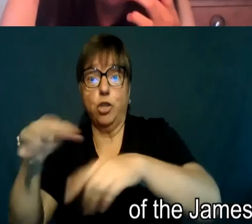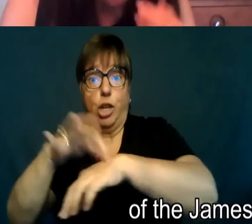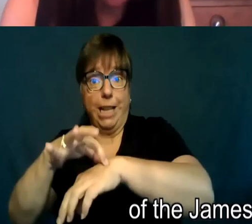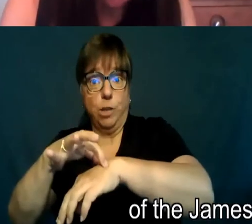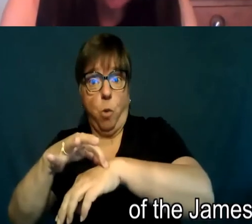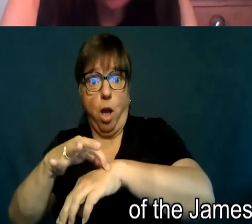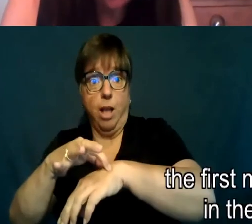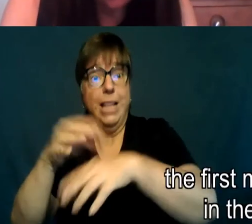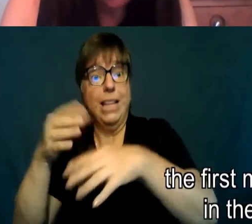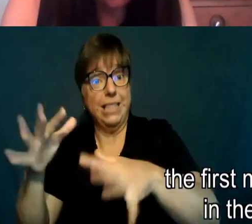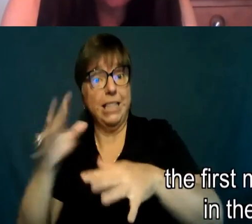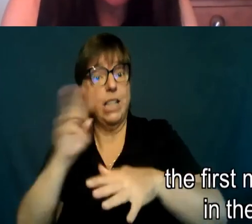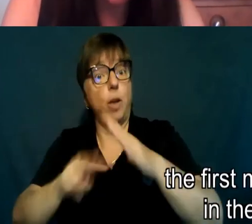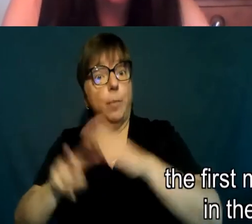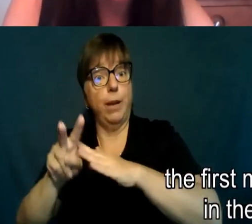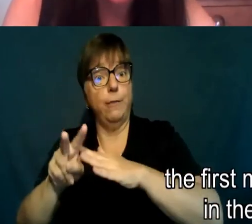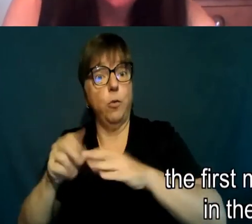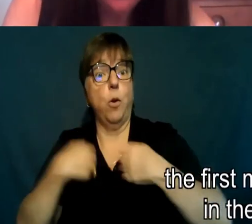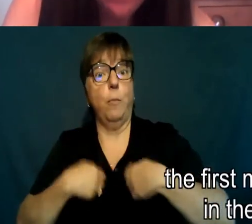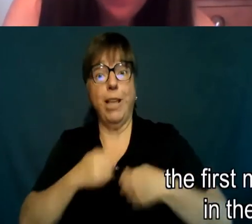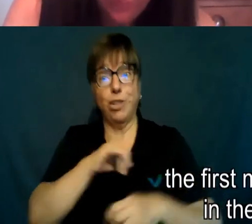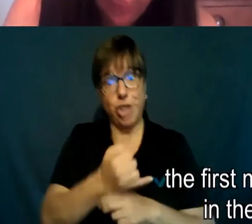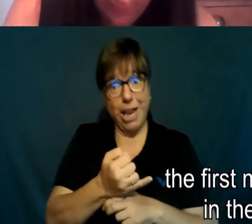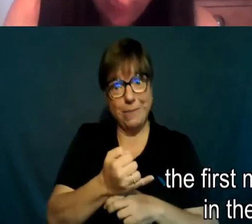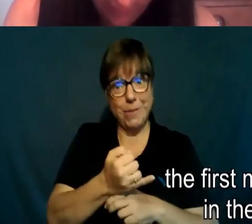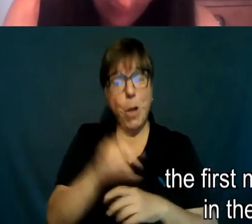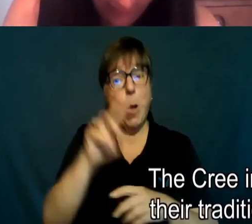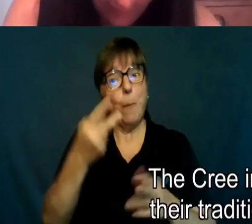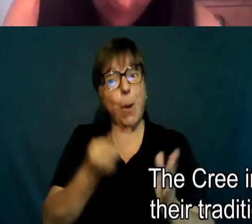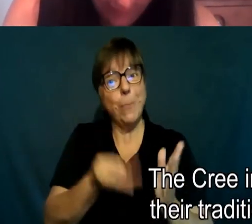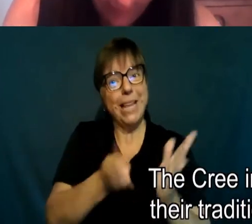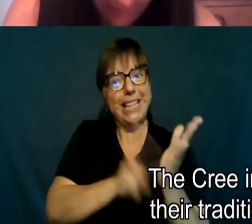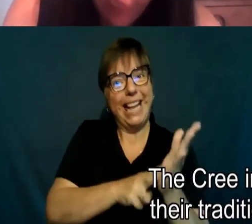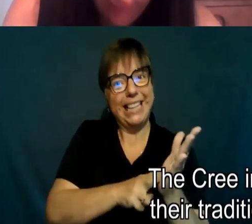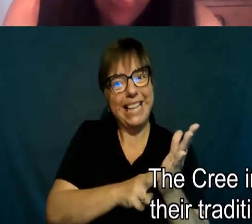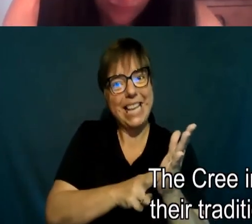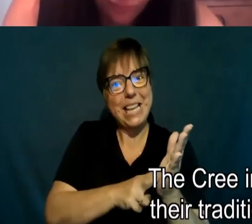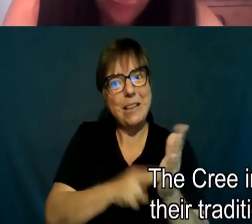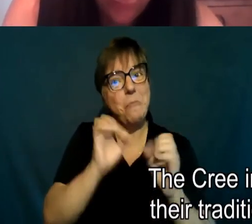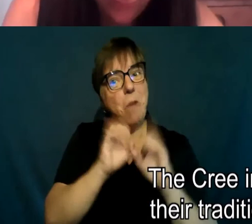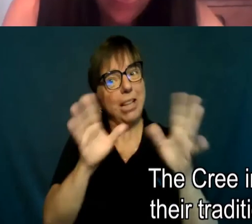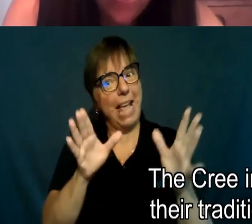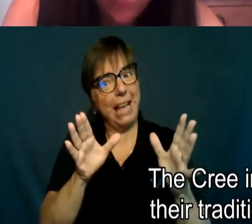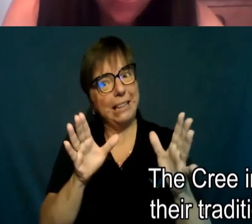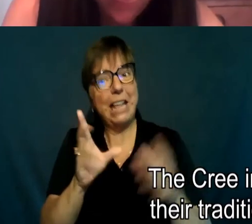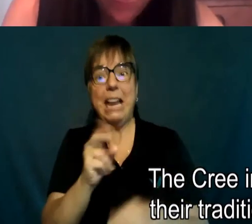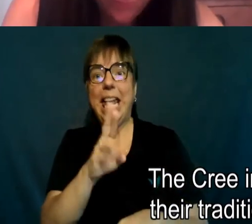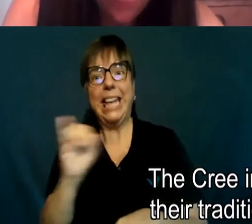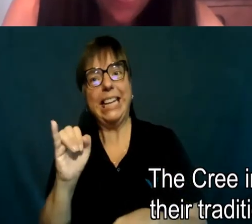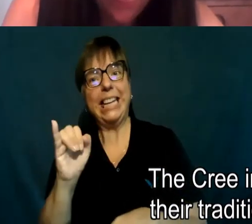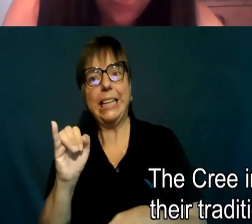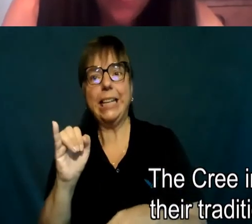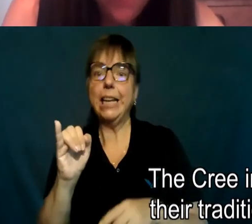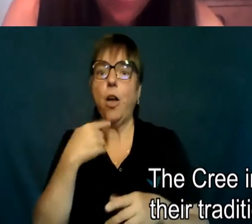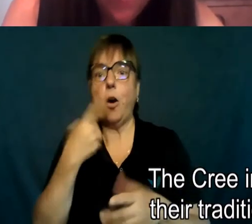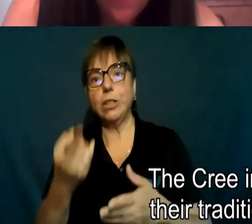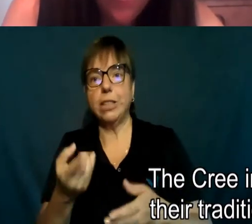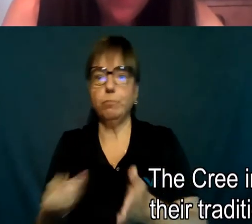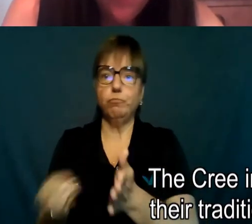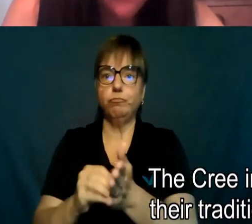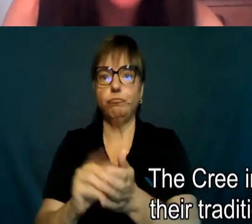convention de la Bay James. Premier traité moderne au pays. Les Cris ont institutionnalisé